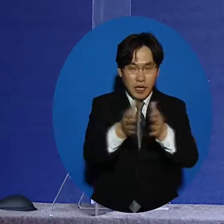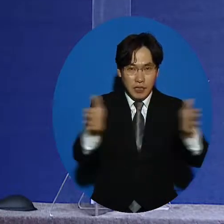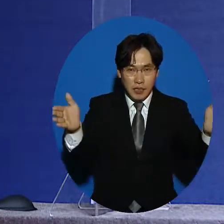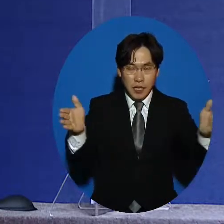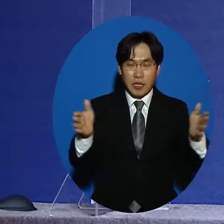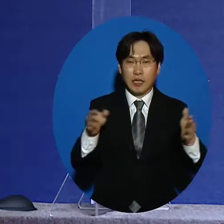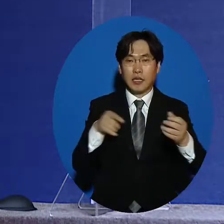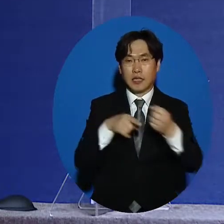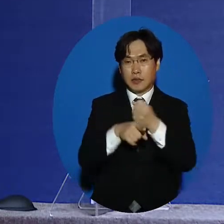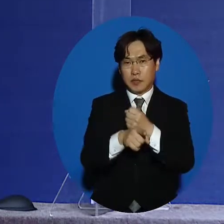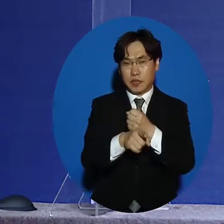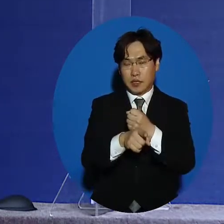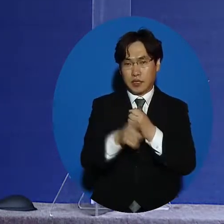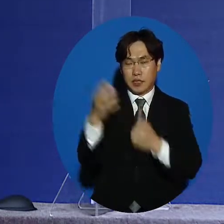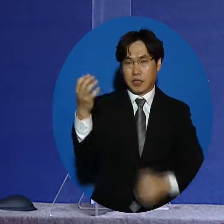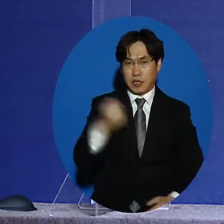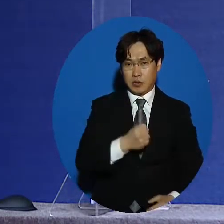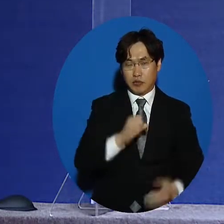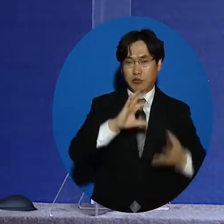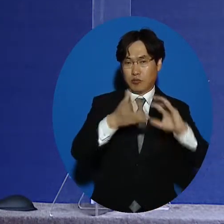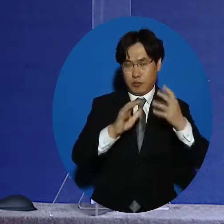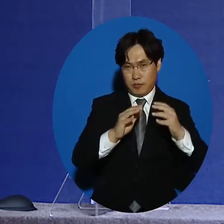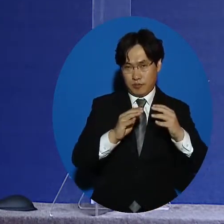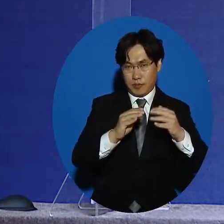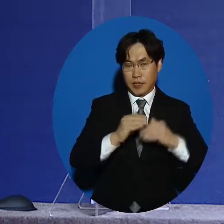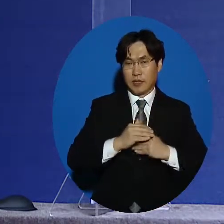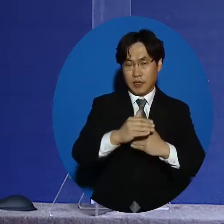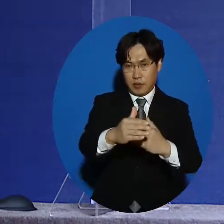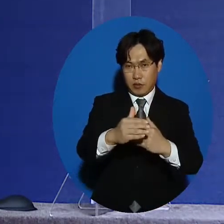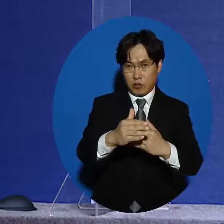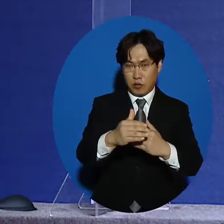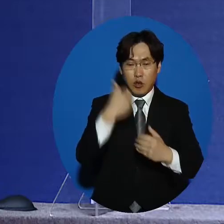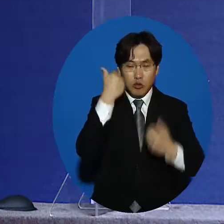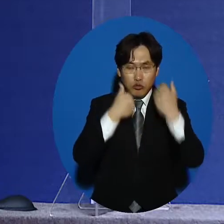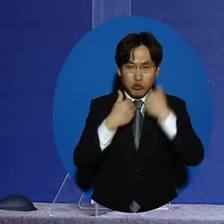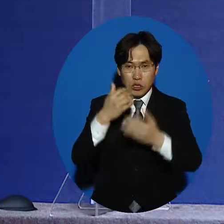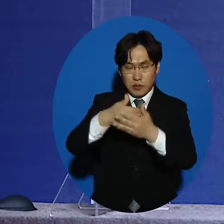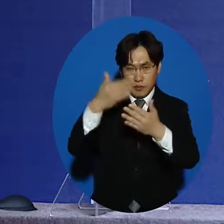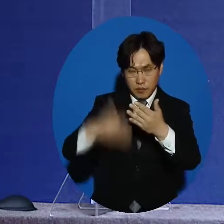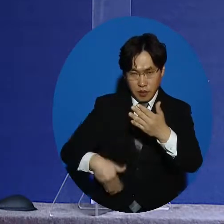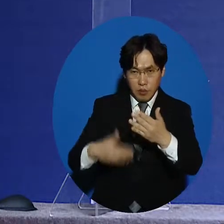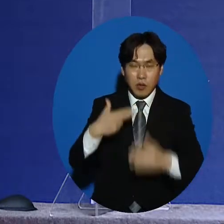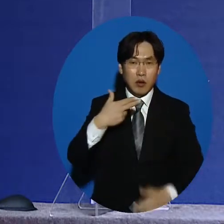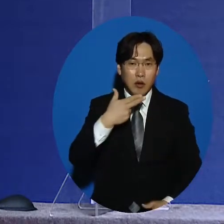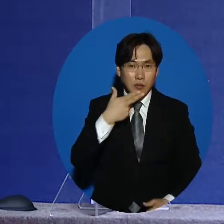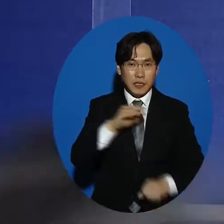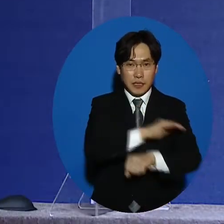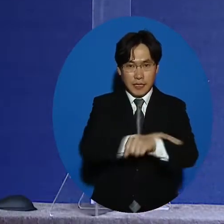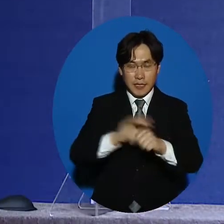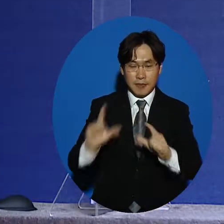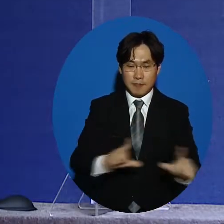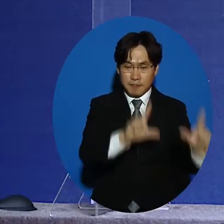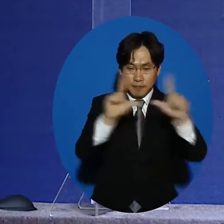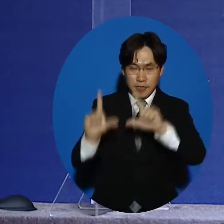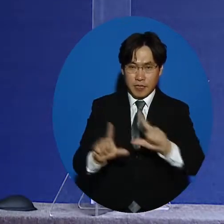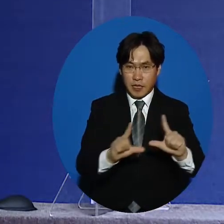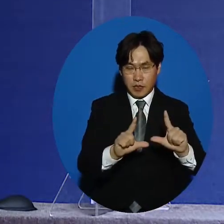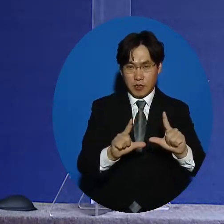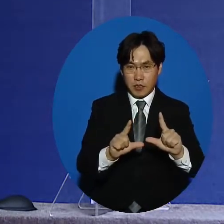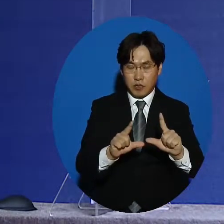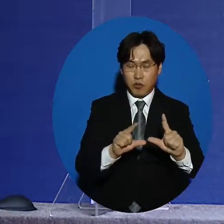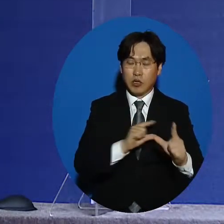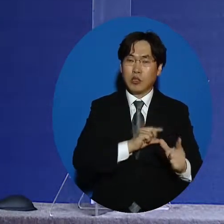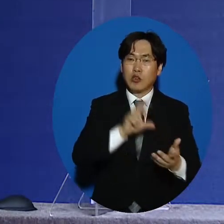주제인데요. 누구도 배제되지 않는 세상을 추구하는 이번 그